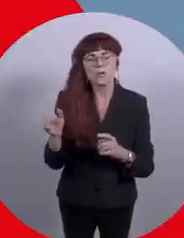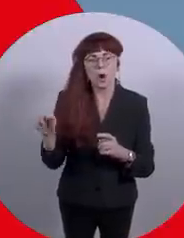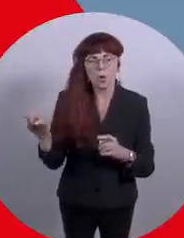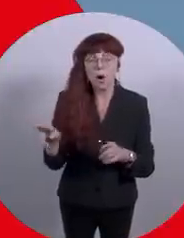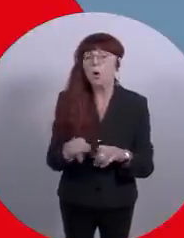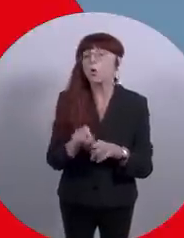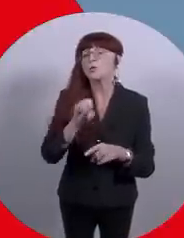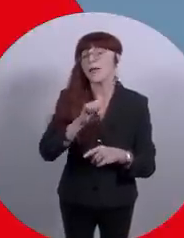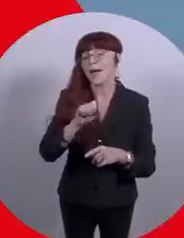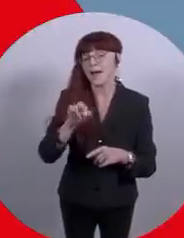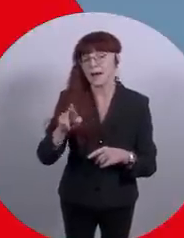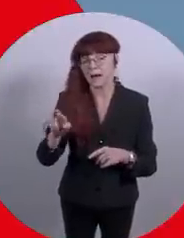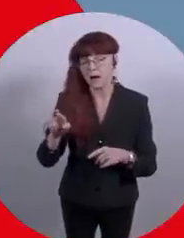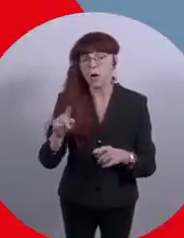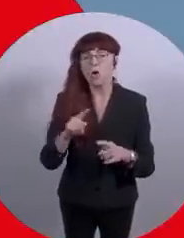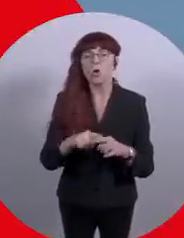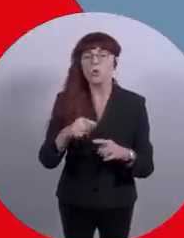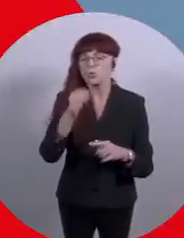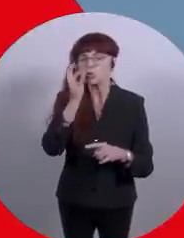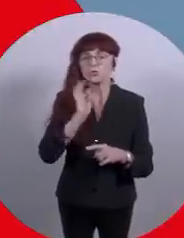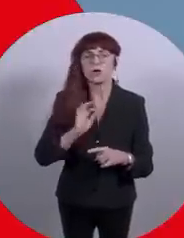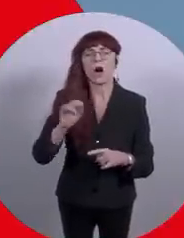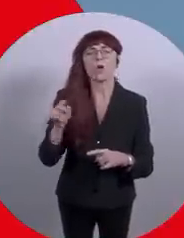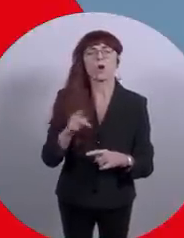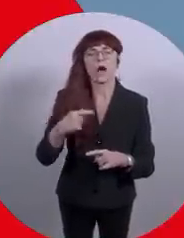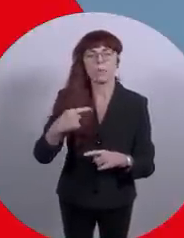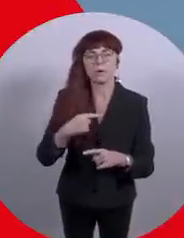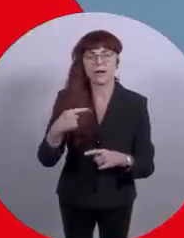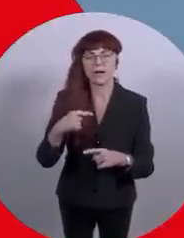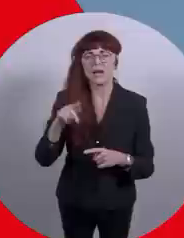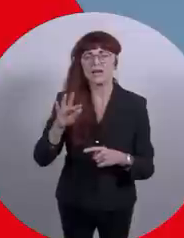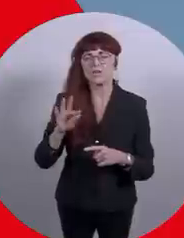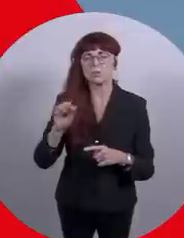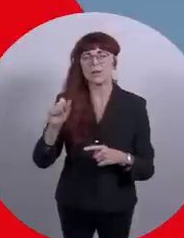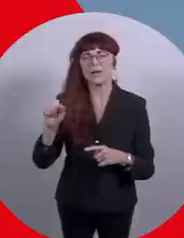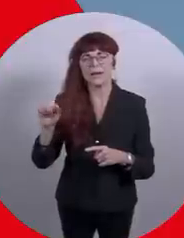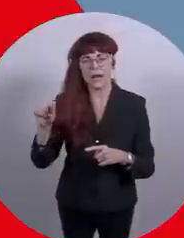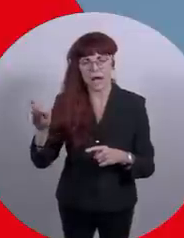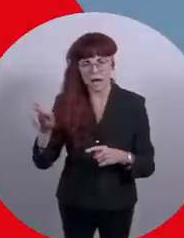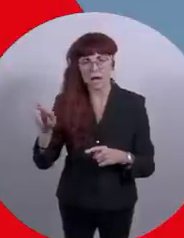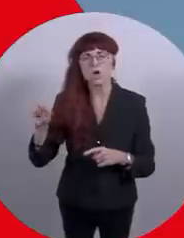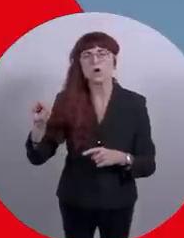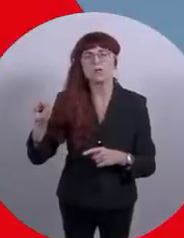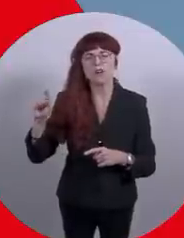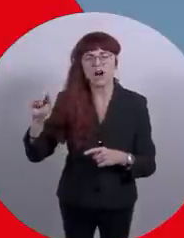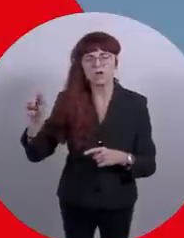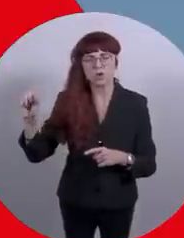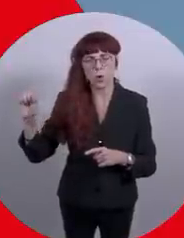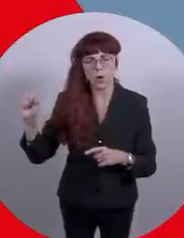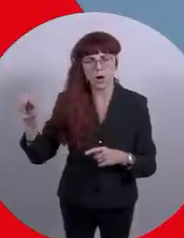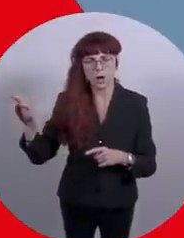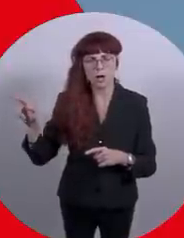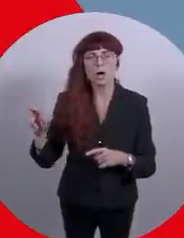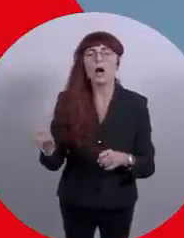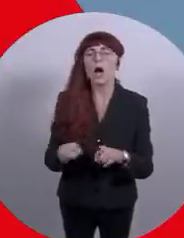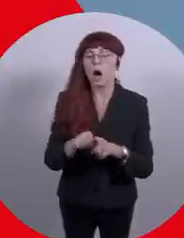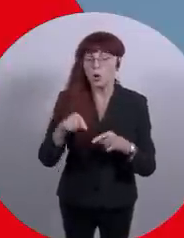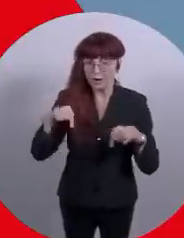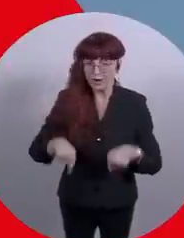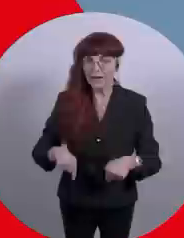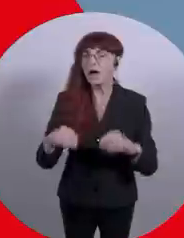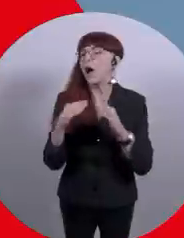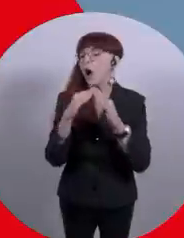David Egger und Gabriele sprickler falsch lunger sowie den Hausherren hier in Linz Bürgermeister Karl